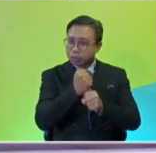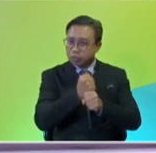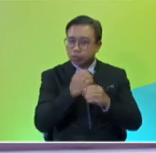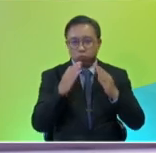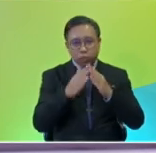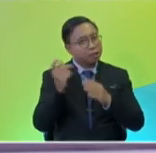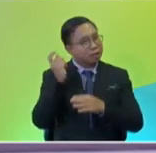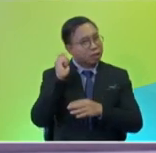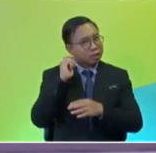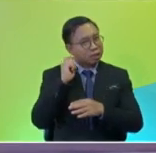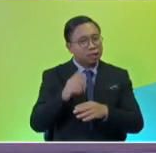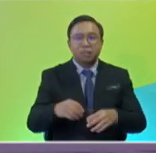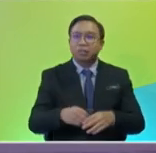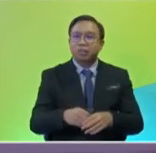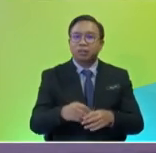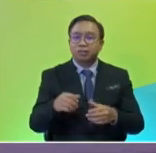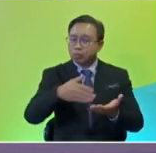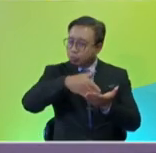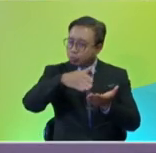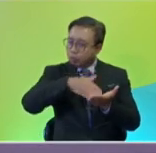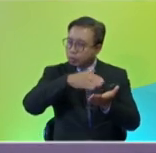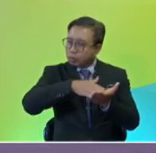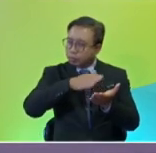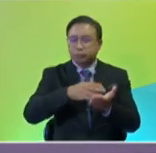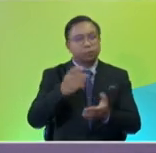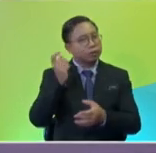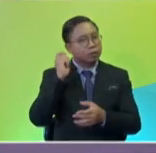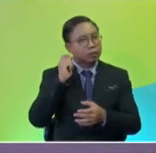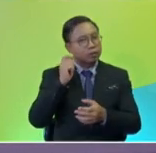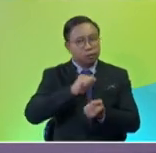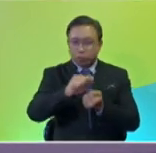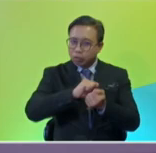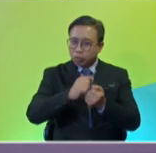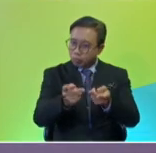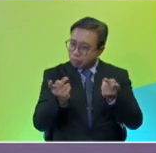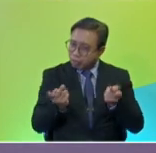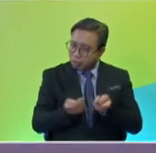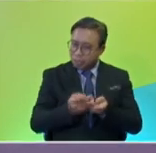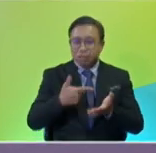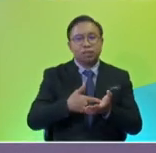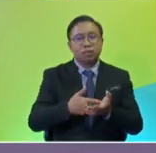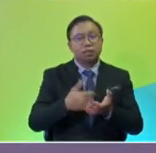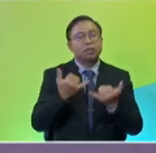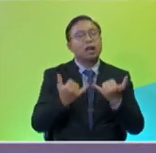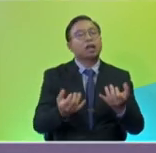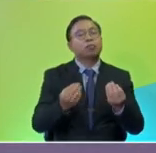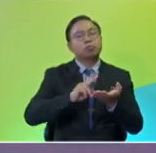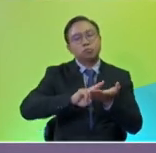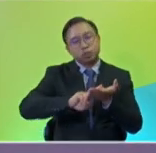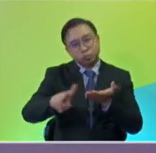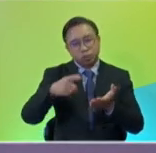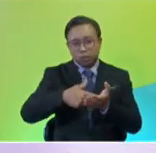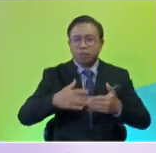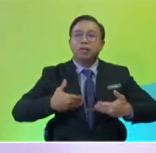Tadi saya menyapu sampah, kena basuh pinggan lagi. Sekarang nak kemas lagi. Macam mana,